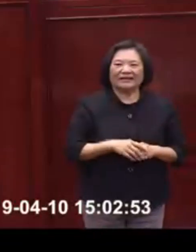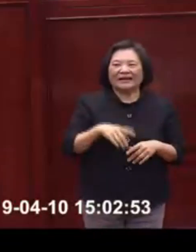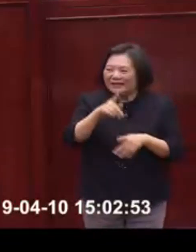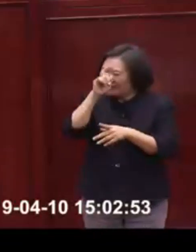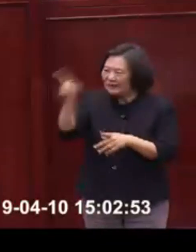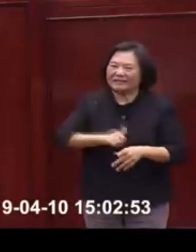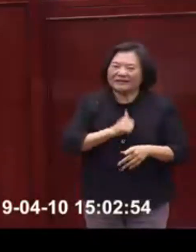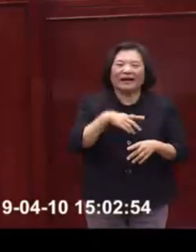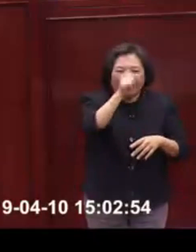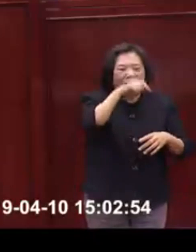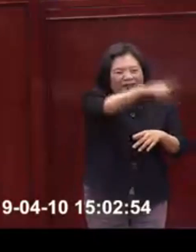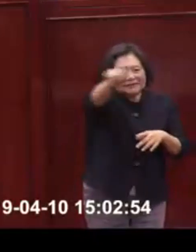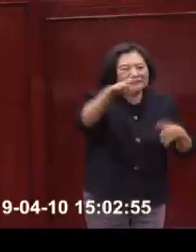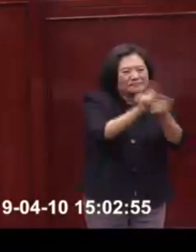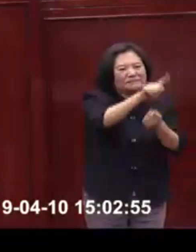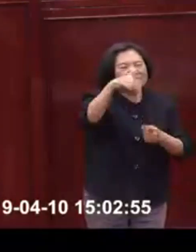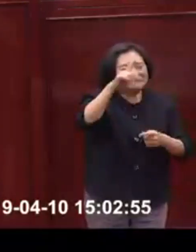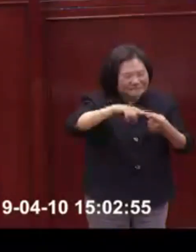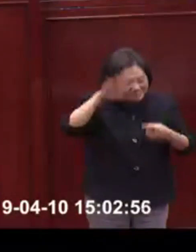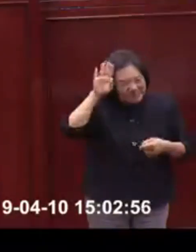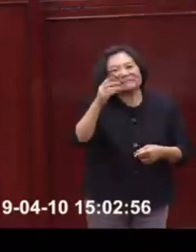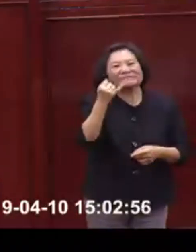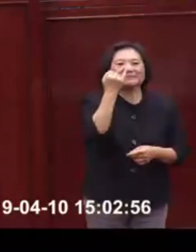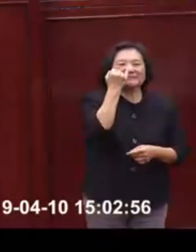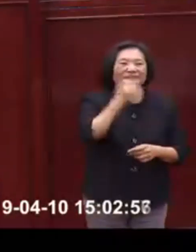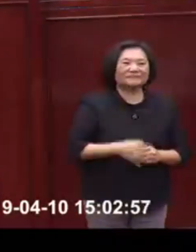我跟大家道歉。不过，